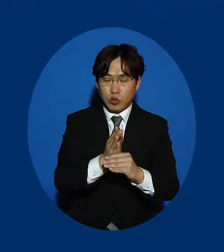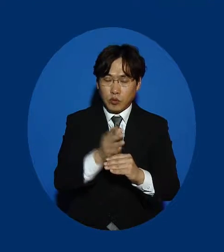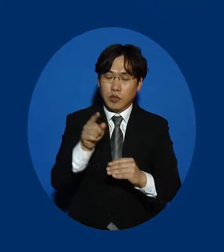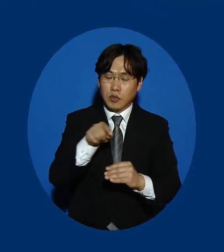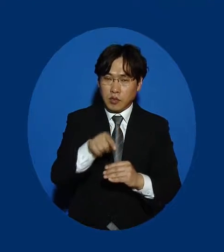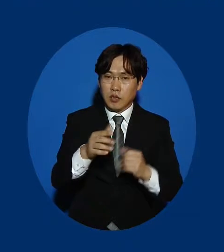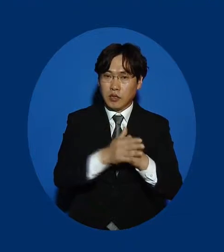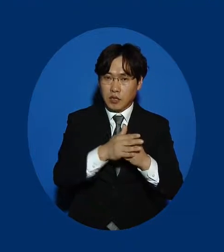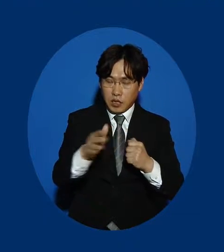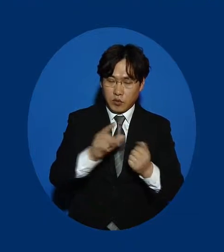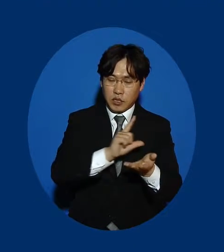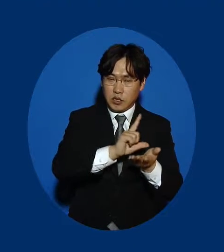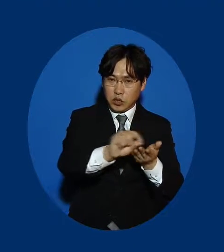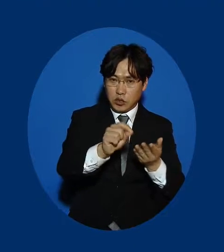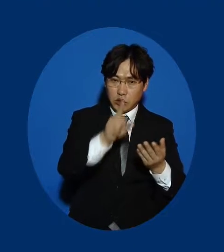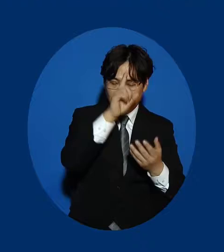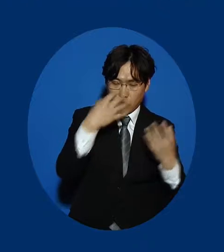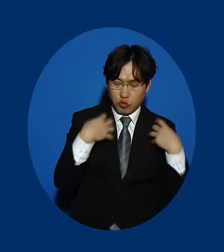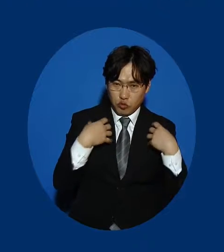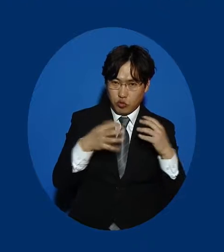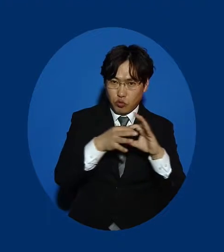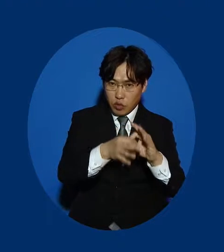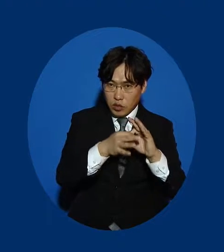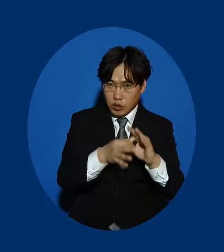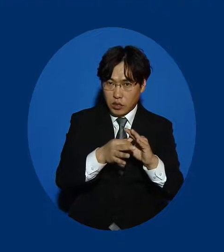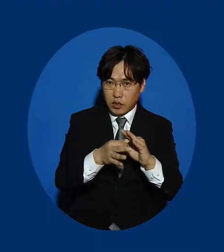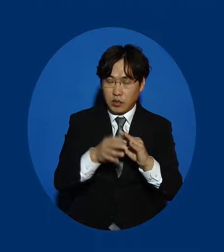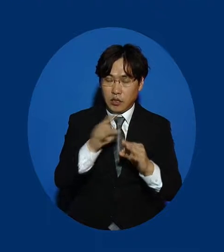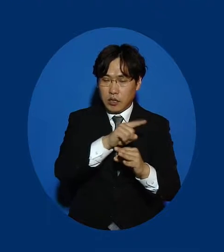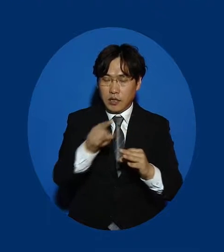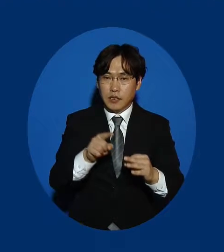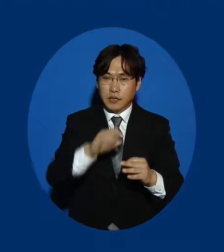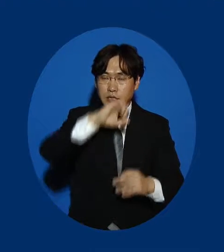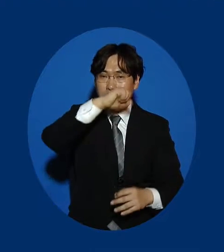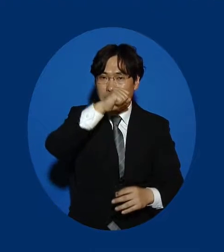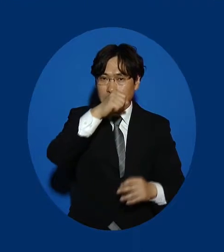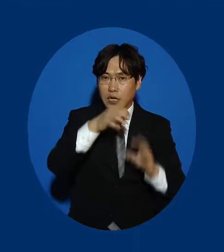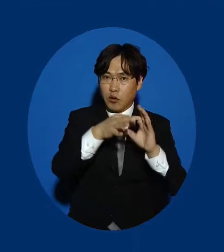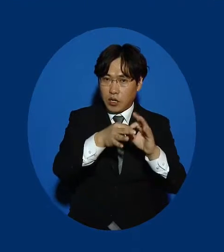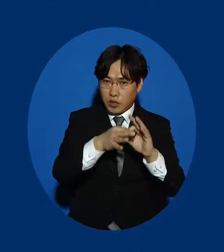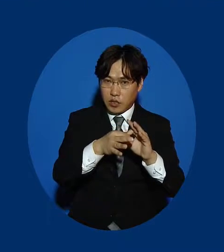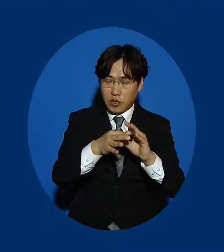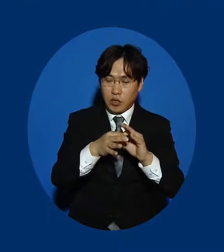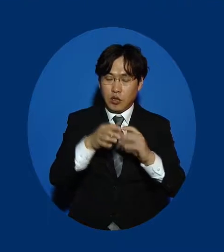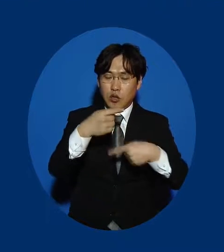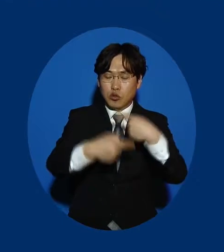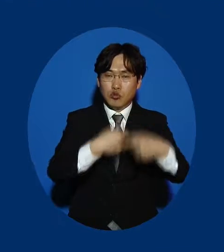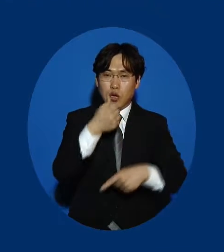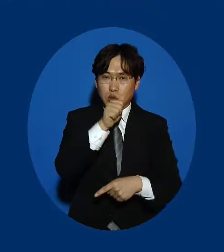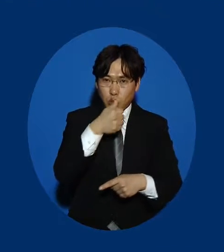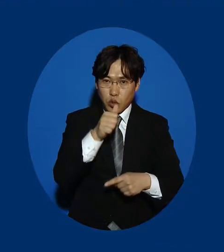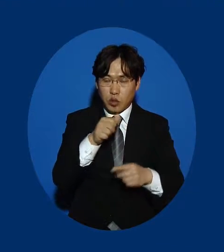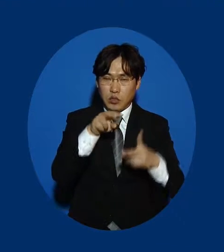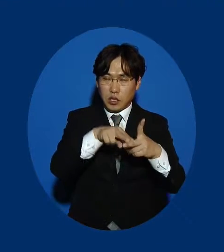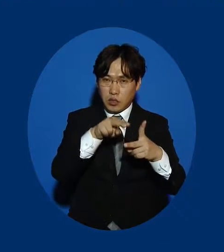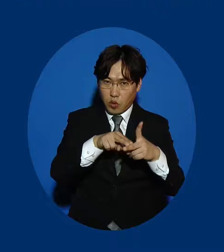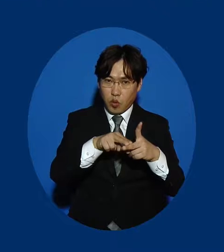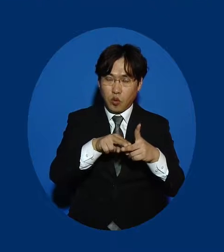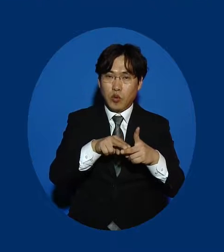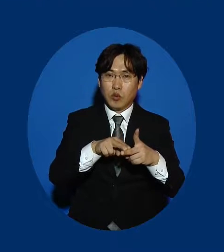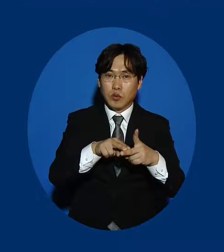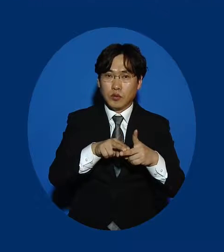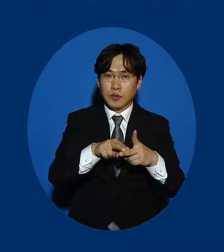알파 지역에서 부가적으로 보완적으로 재원이 있어요. 거꾸로 소통센터는 이걸 가야 돼요.